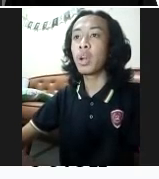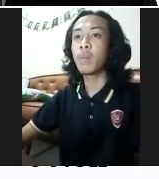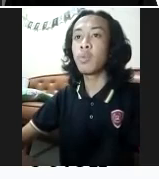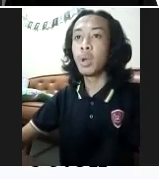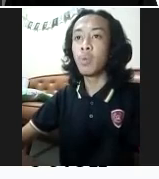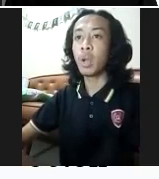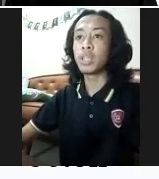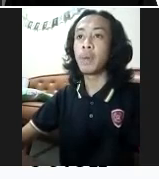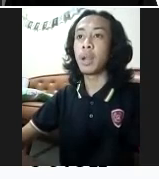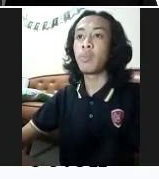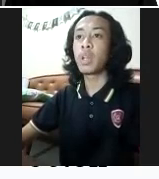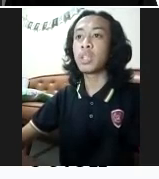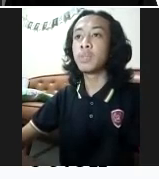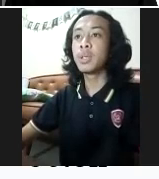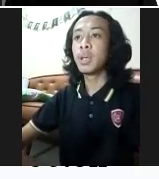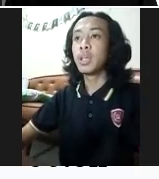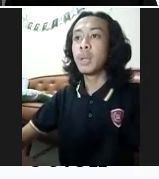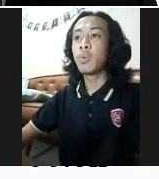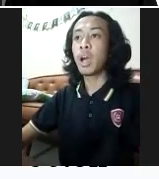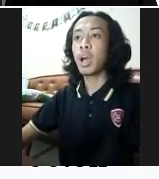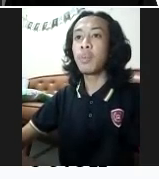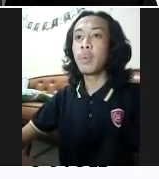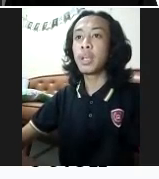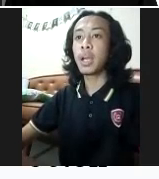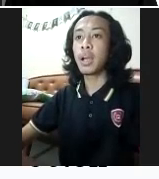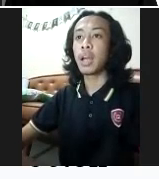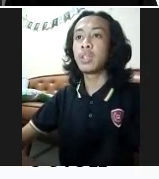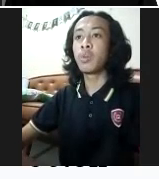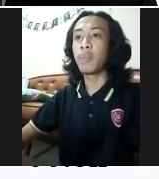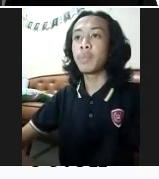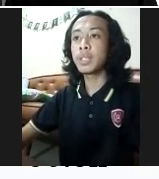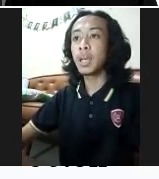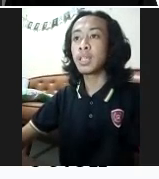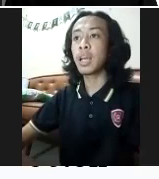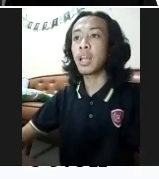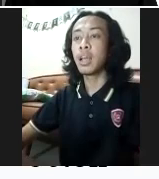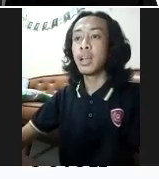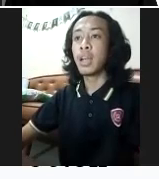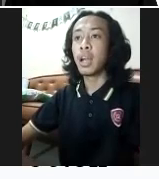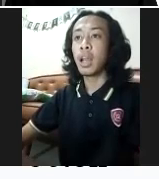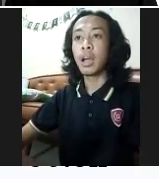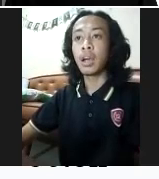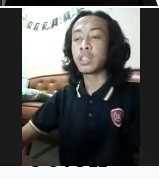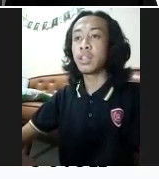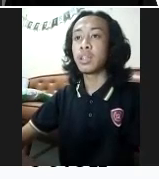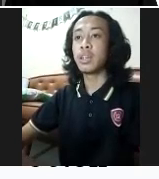dengan murah dan cepat. Brutalisme yang menggunakan lebih banyak garis geografis